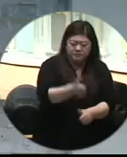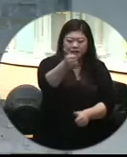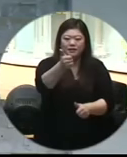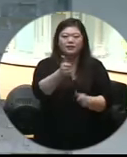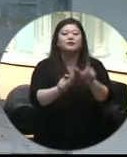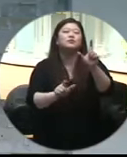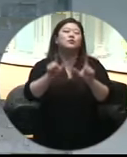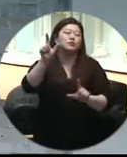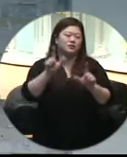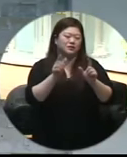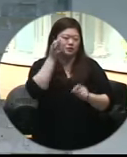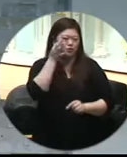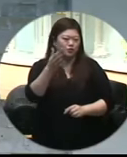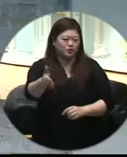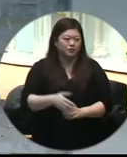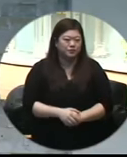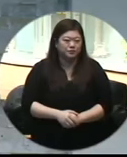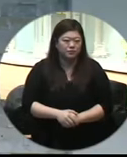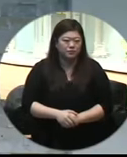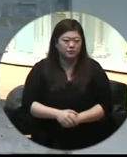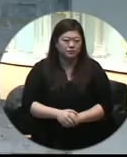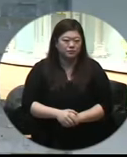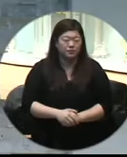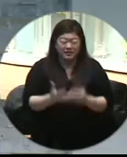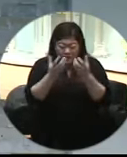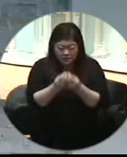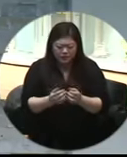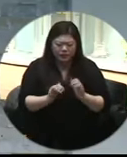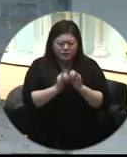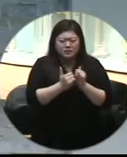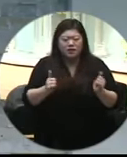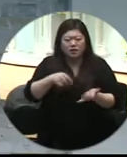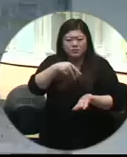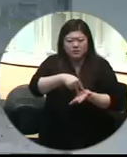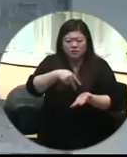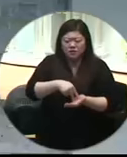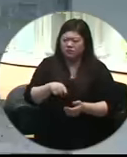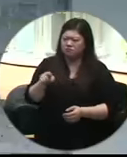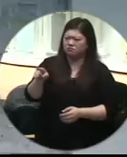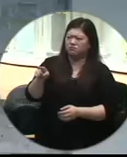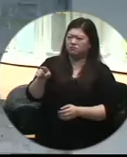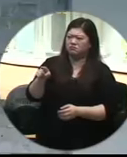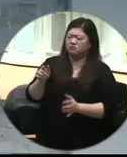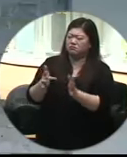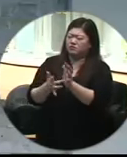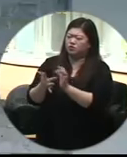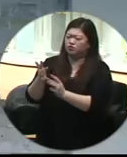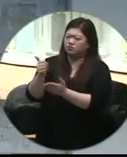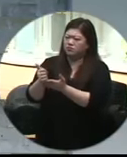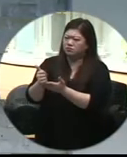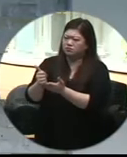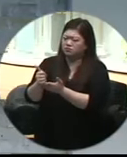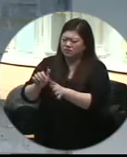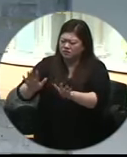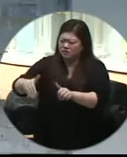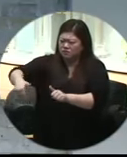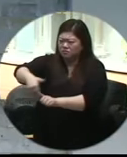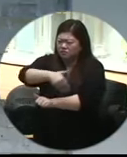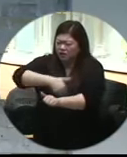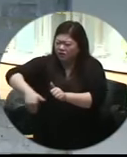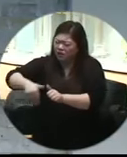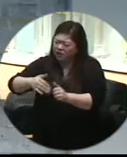보여주신 것입니다. 육신의 눈으로 보면 예수님은 지금 가장 고통스러운 길을